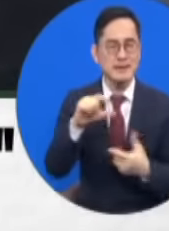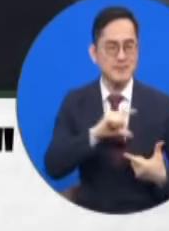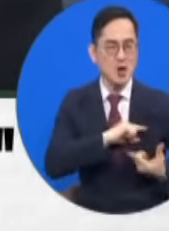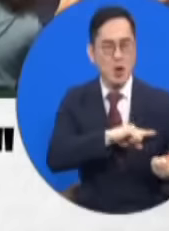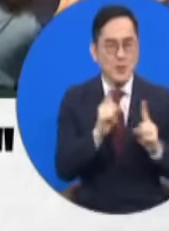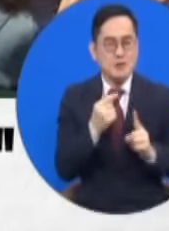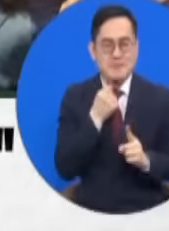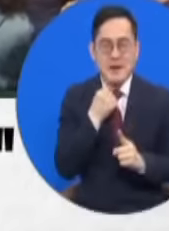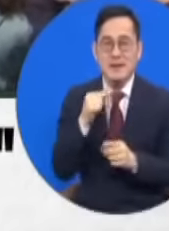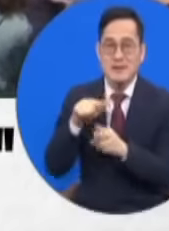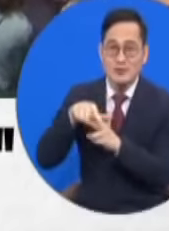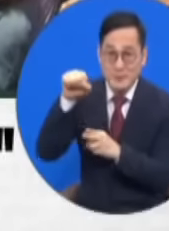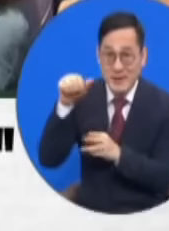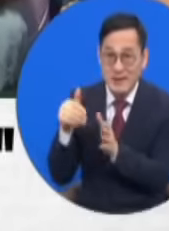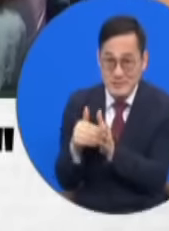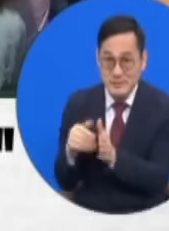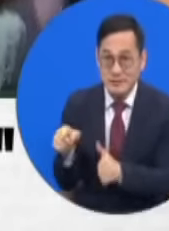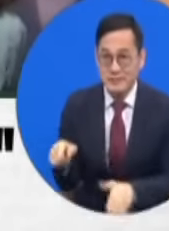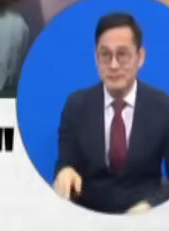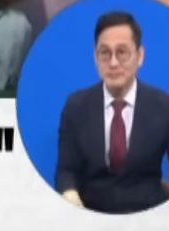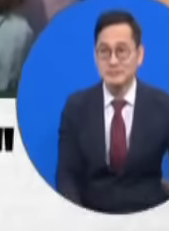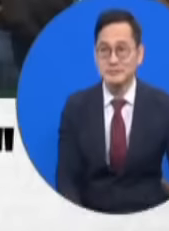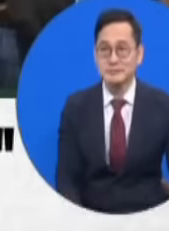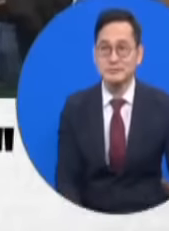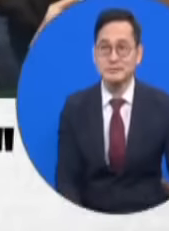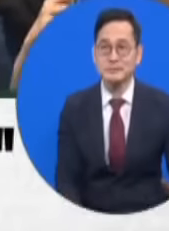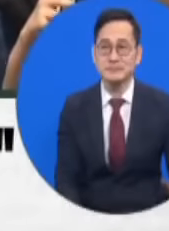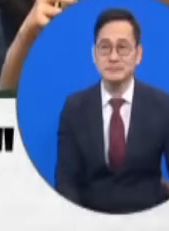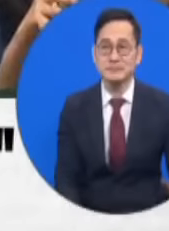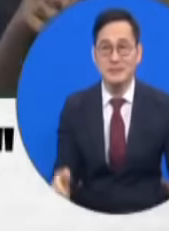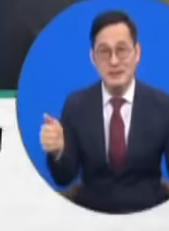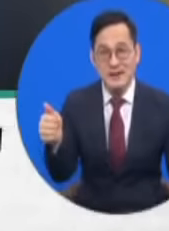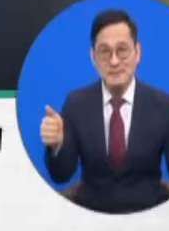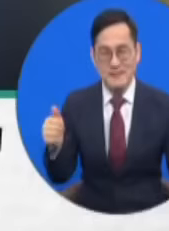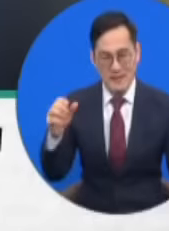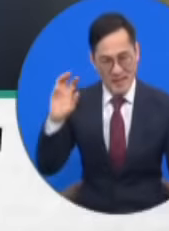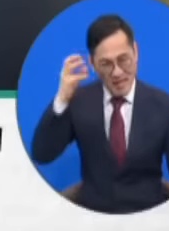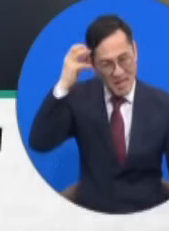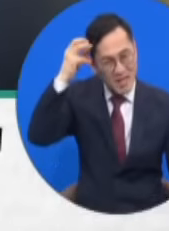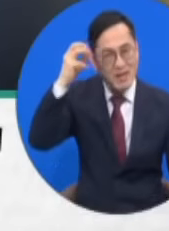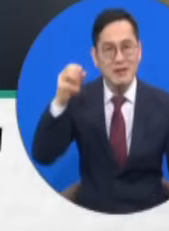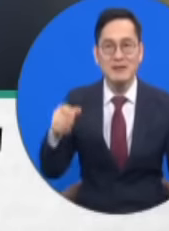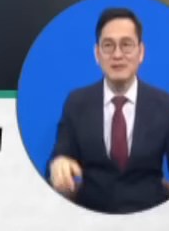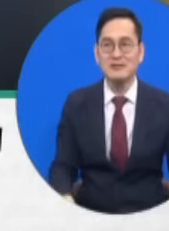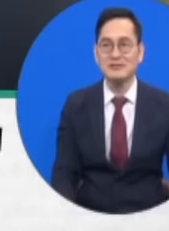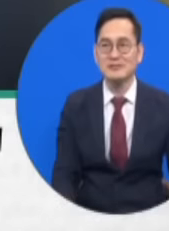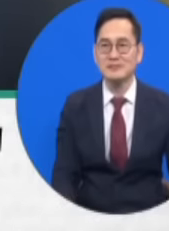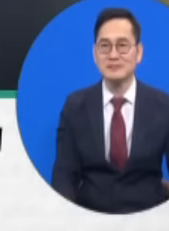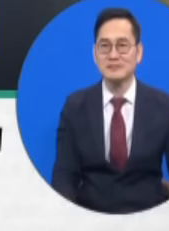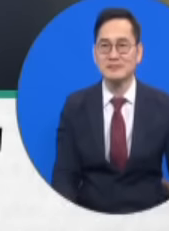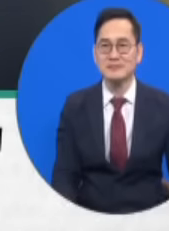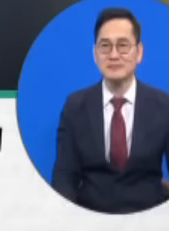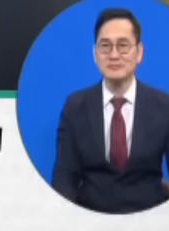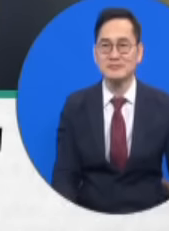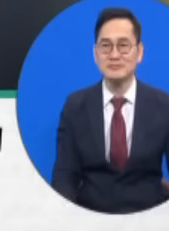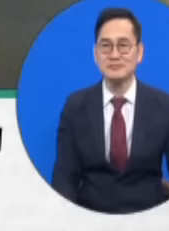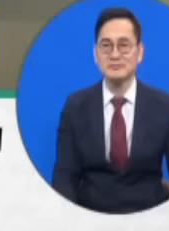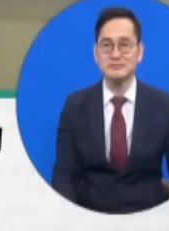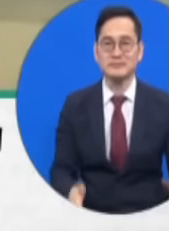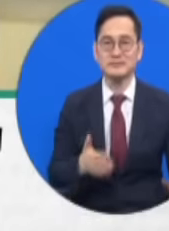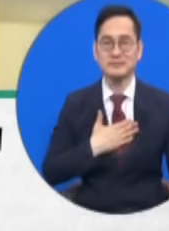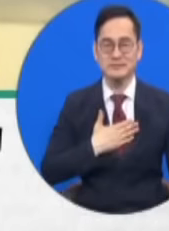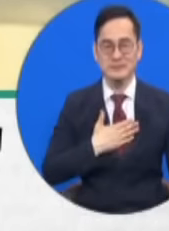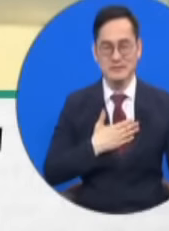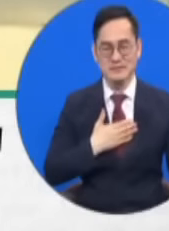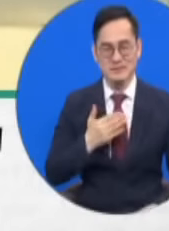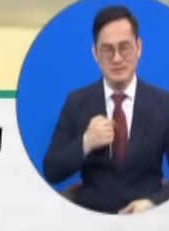아니에요. 그쪽으로 가고 있는데 저분도 지금 굉장히 흥분하고 있는 거 맞죠. 흥분은 어떤 상태에서 오냐면 자기 중심을 잃어버리는 상황에서